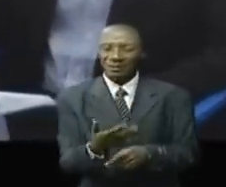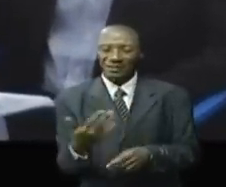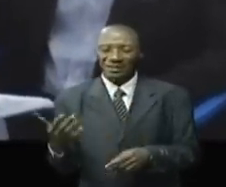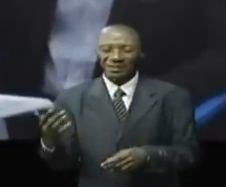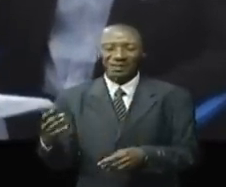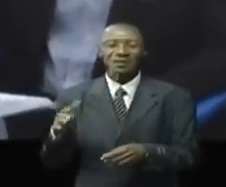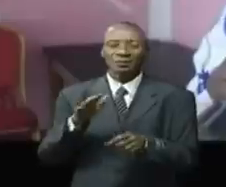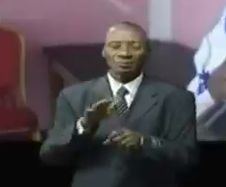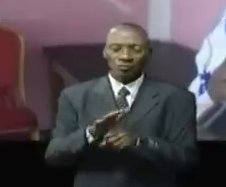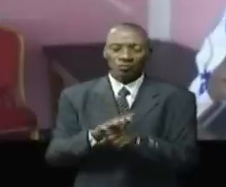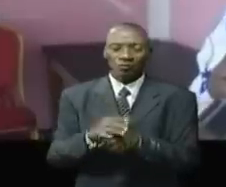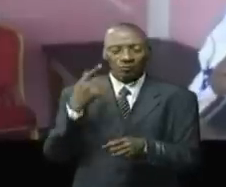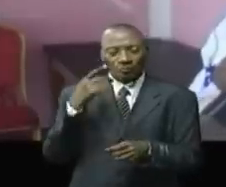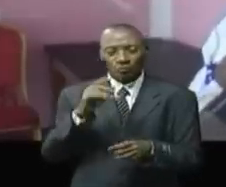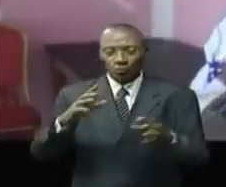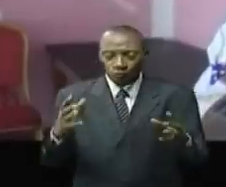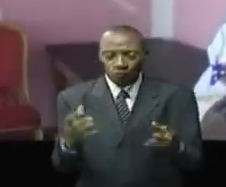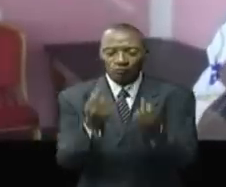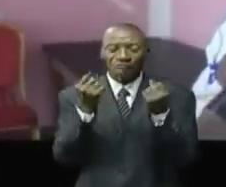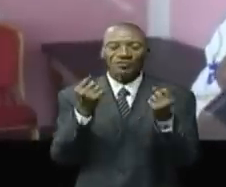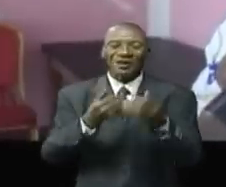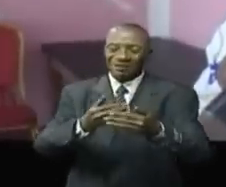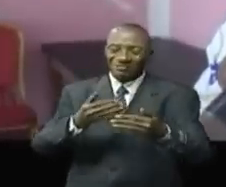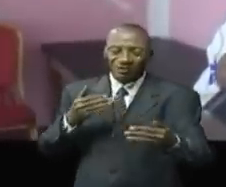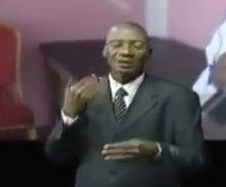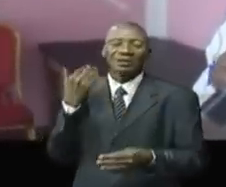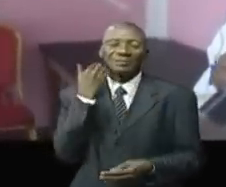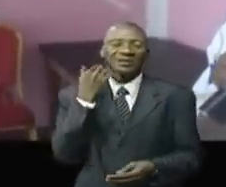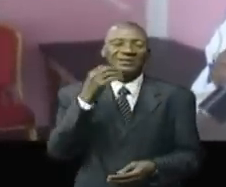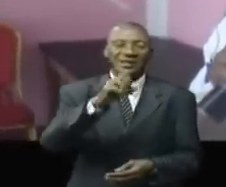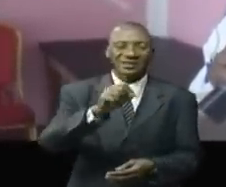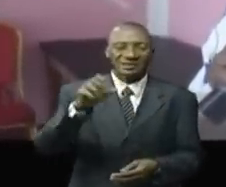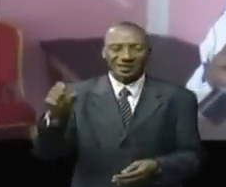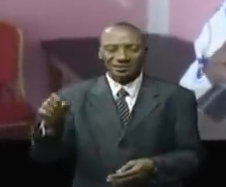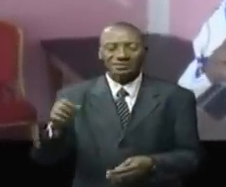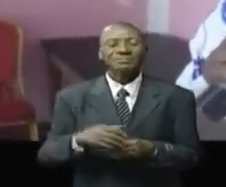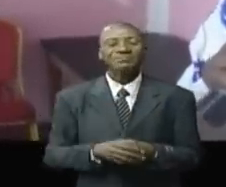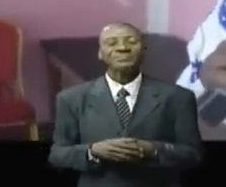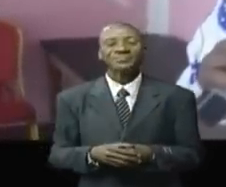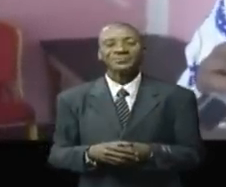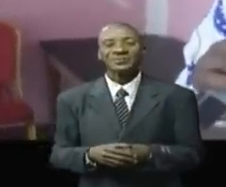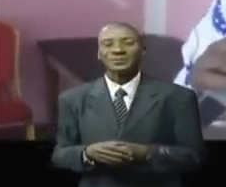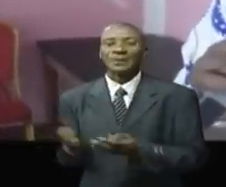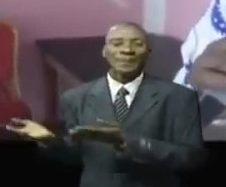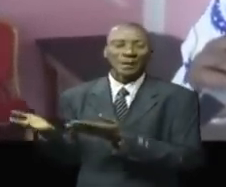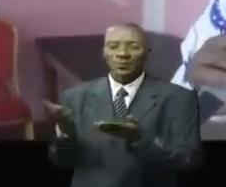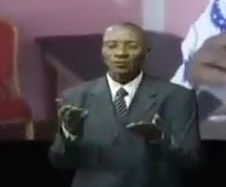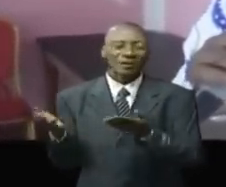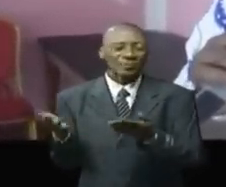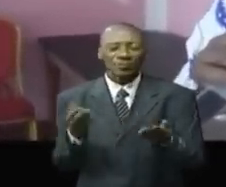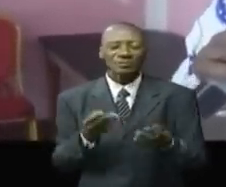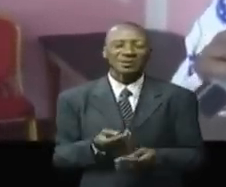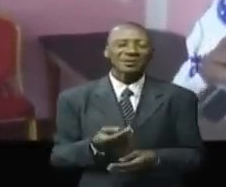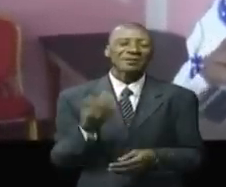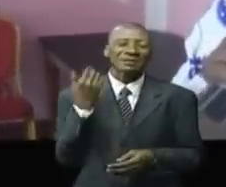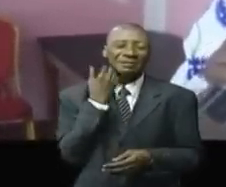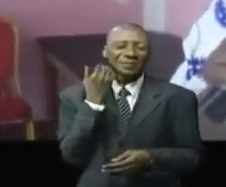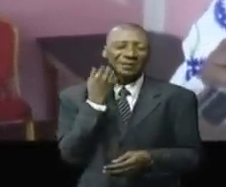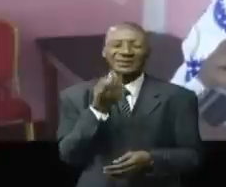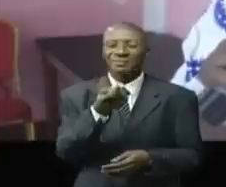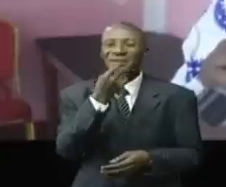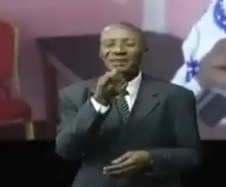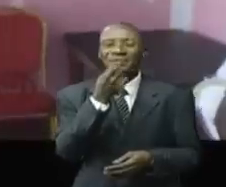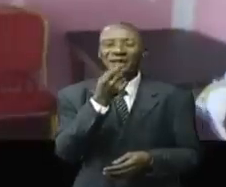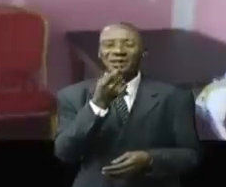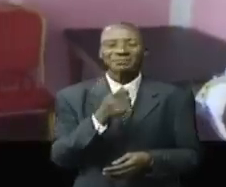dépistage d'électrophorèse. L'approvisionnement en médicaments pouvant soulager les patients atteints de cette